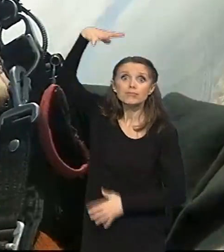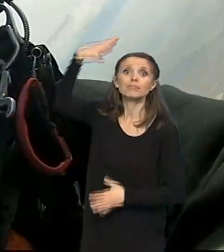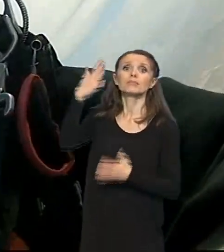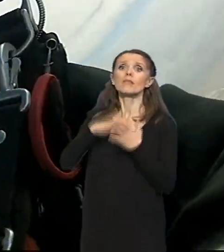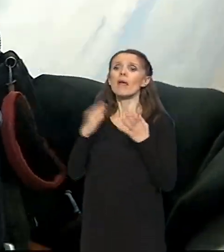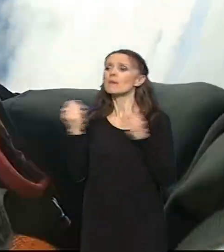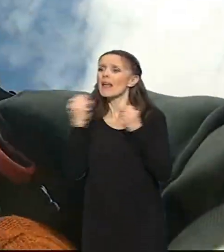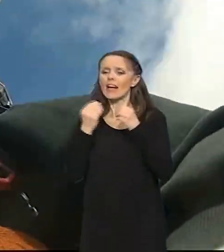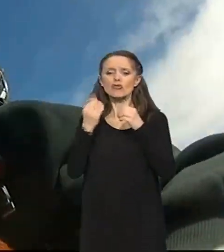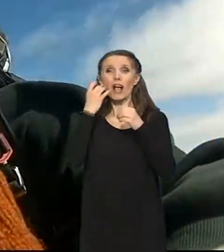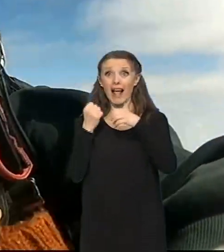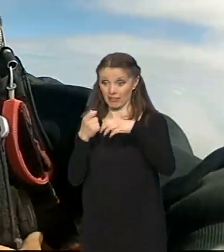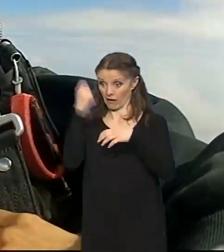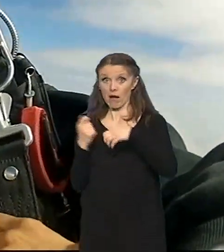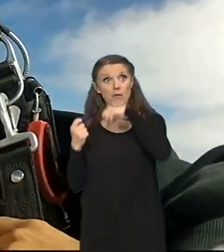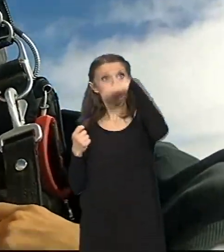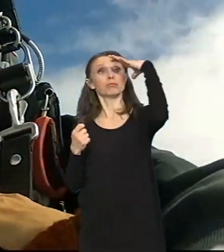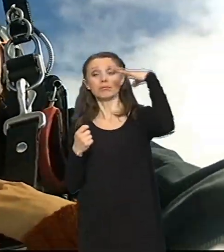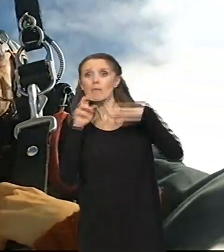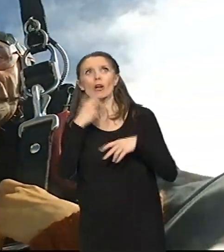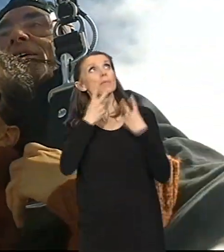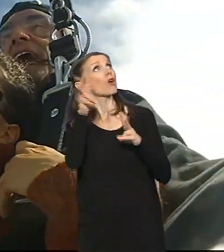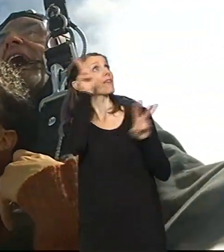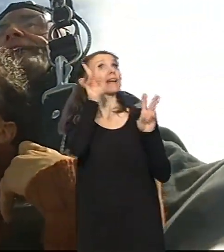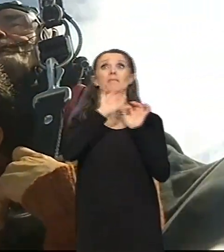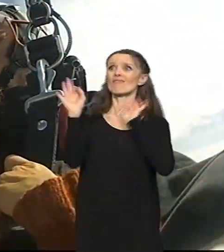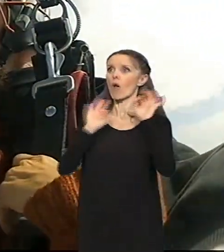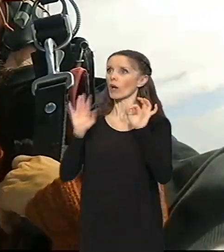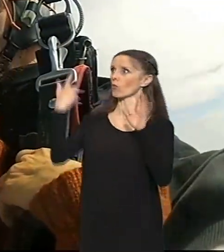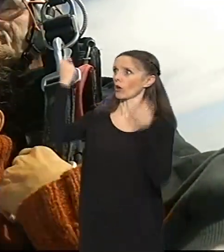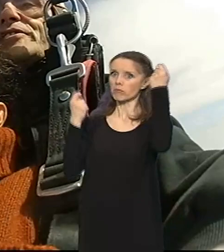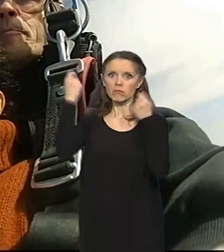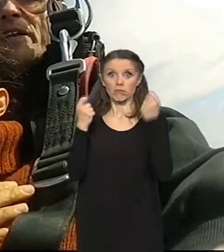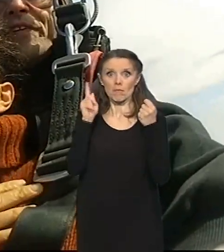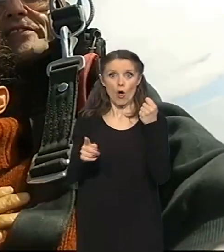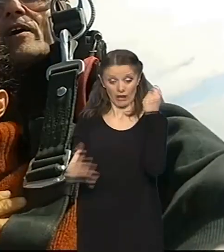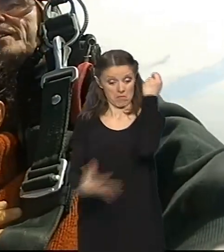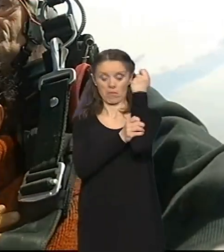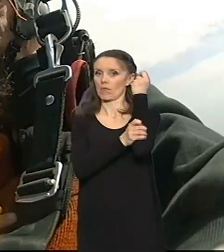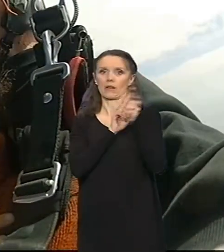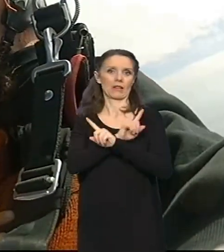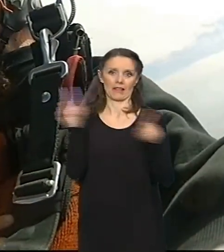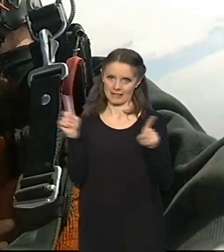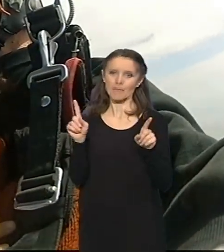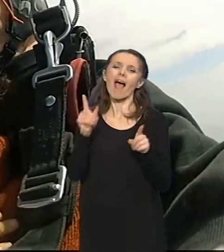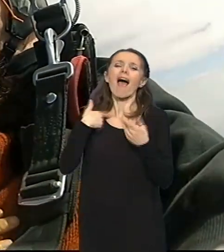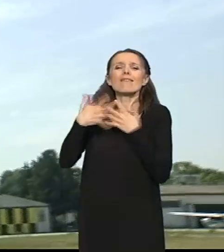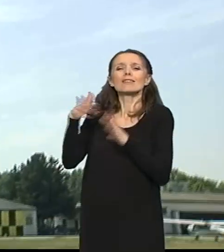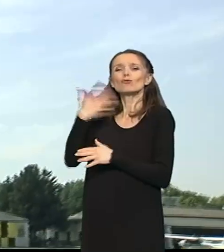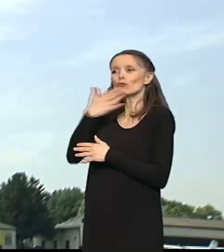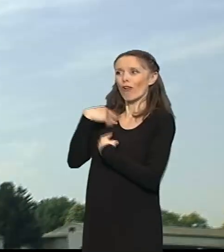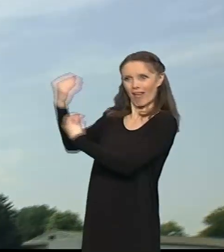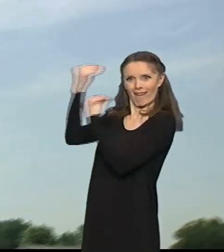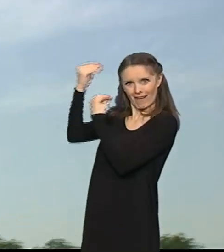otvaranja, kako da ga proverim, kako da ga upravljam. Znači, sve su to stvari koje mi naučimo kao instruktori i moramo